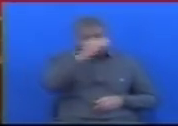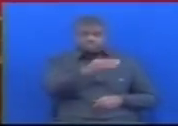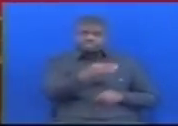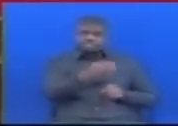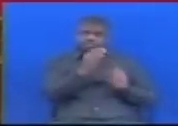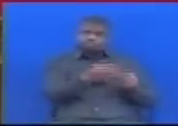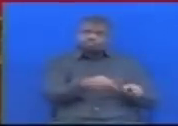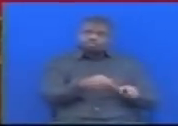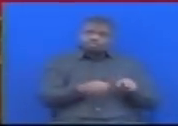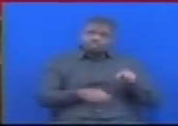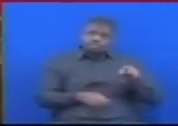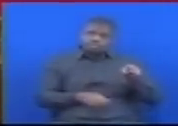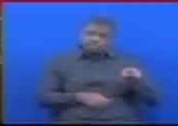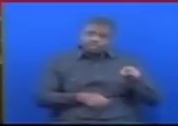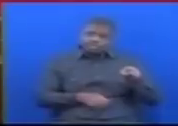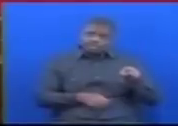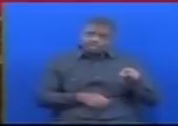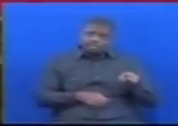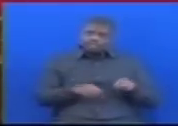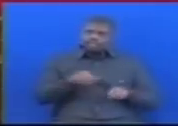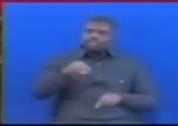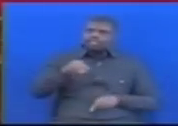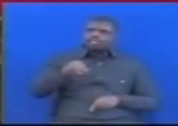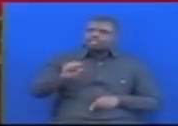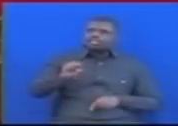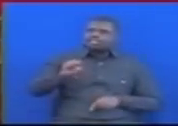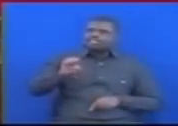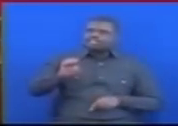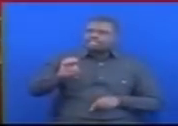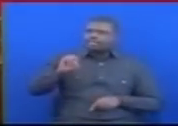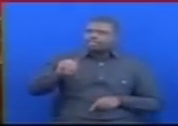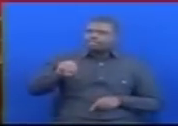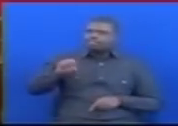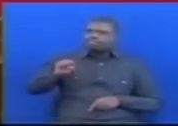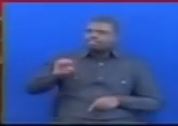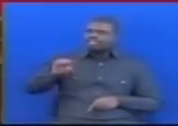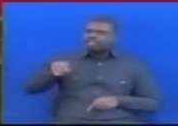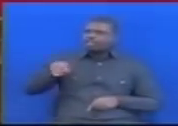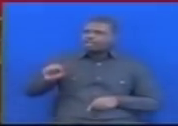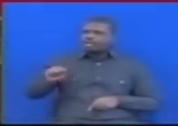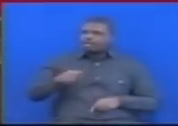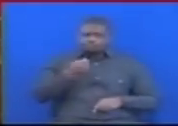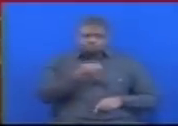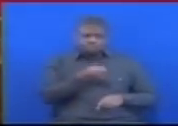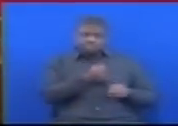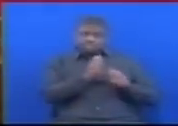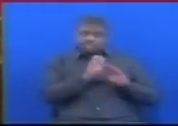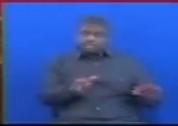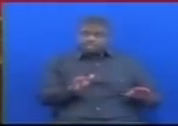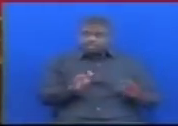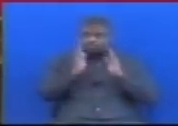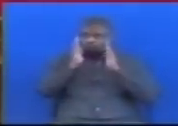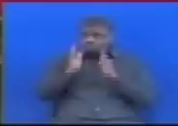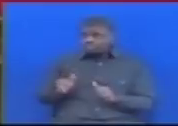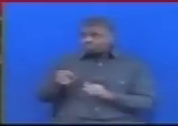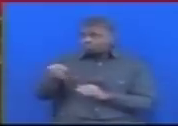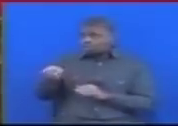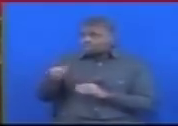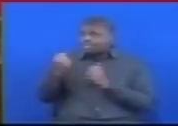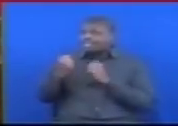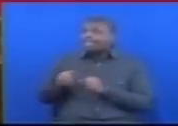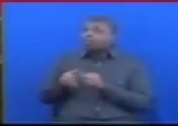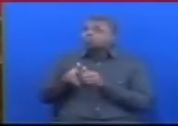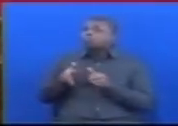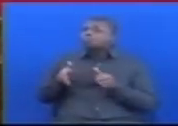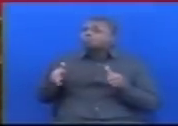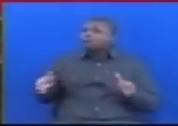kilichopo eneo la Semsema. Kwa hiyo baada ya pongezi hizo, Mheshimiwa Rita Kabati na kazi na jitihada zake kubwa ambazo